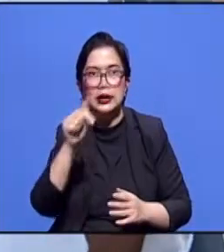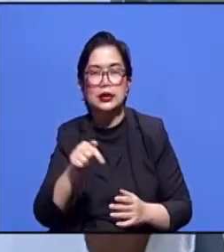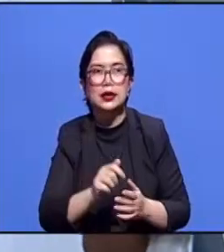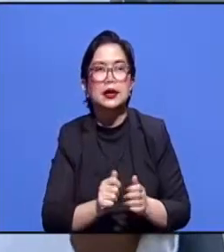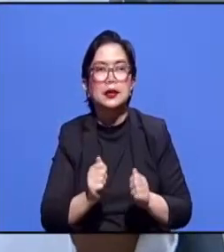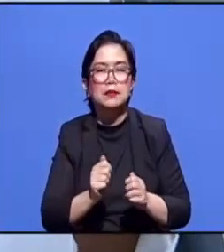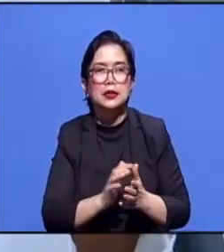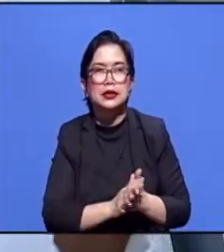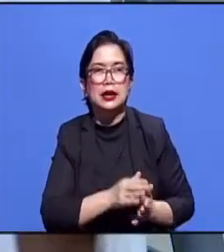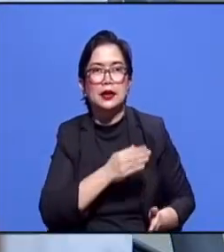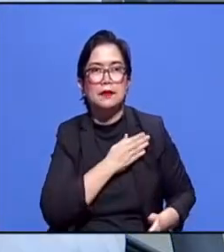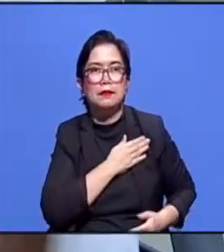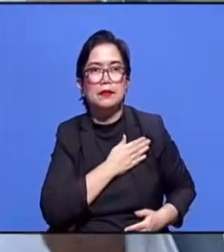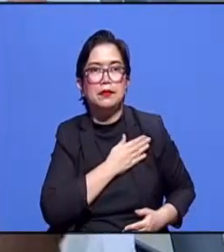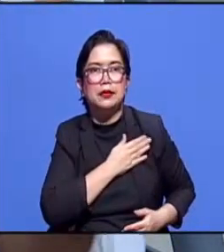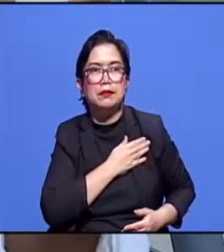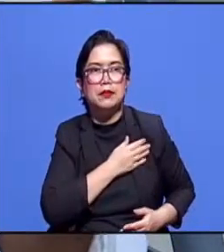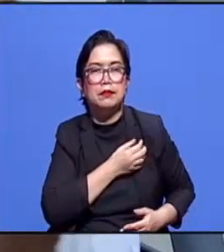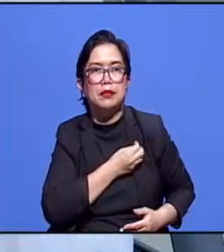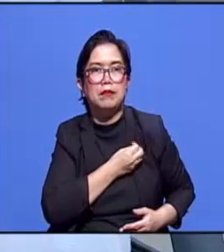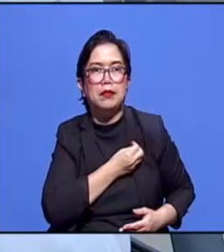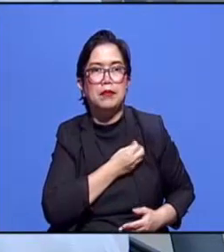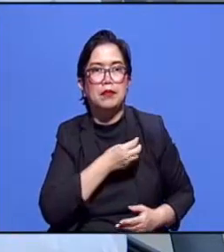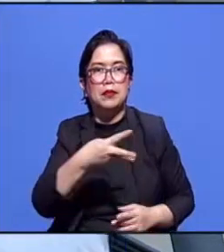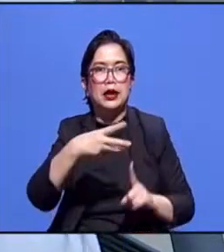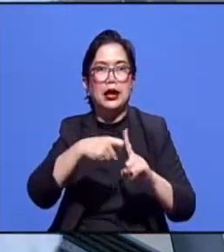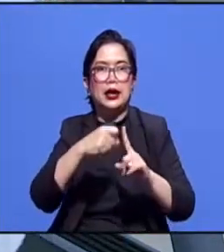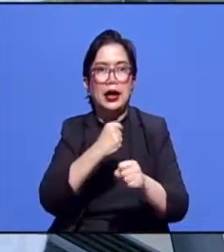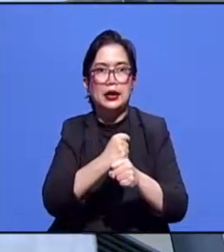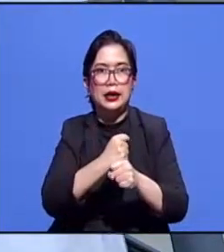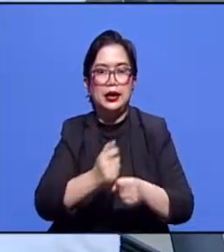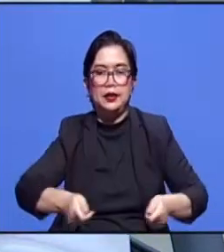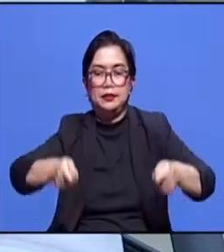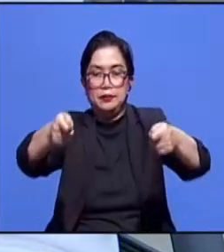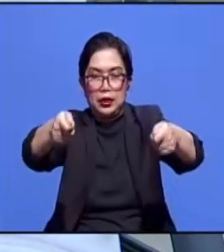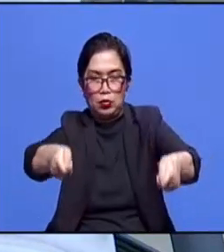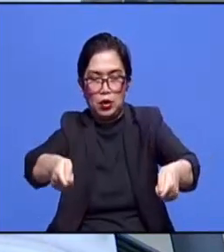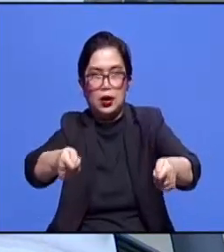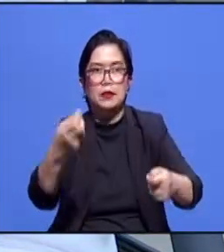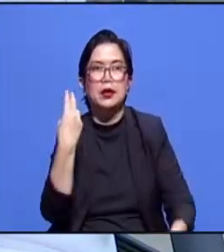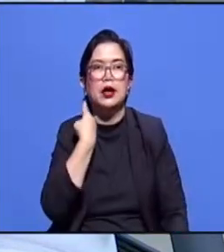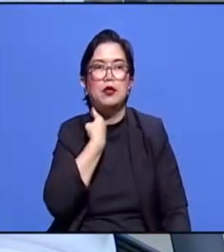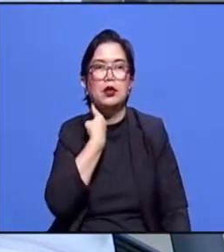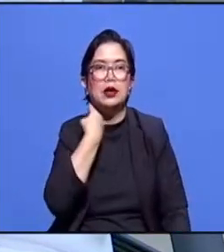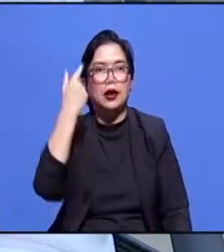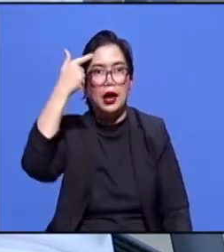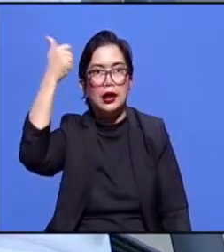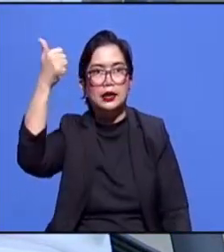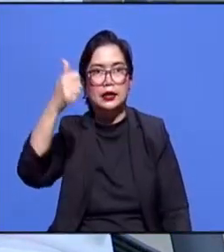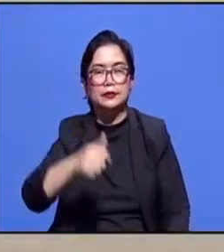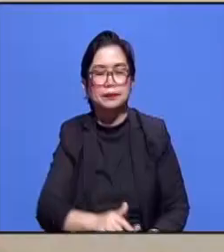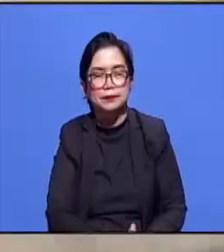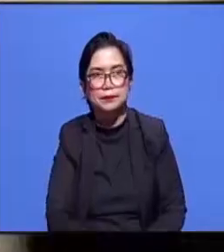melakukan rekaman EKG. Nah, nanti bawa hasil EKG-nya untuk konsultasi dengan dokter